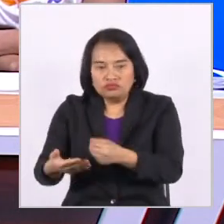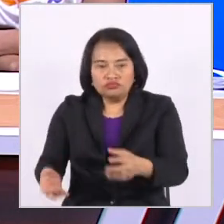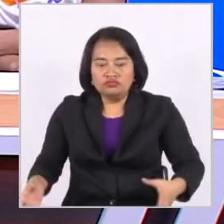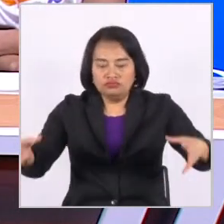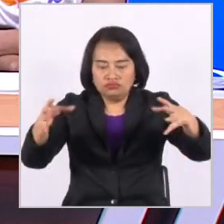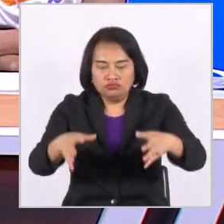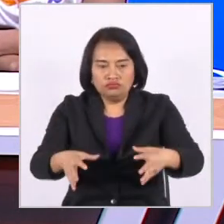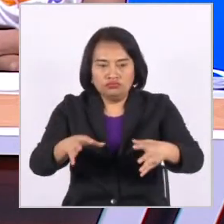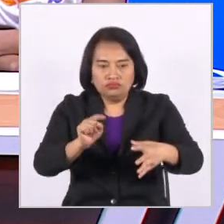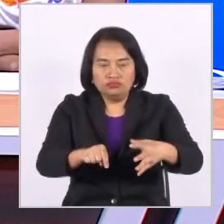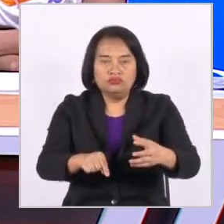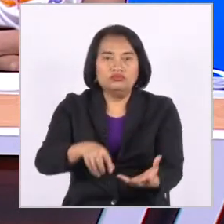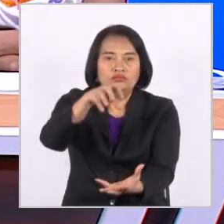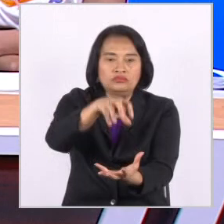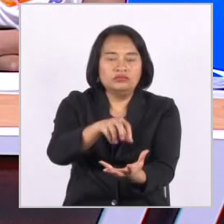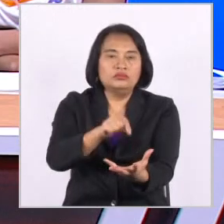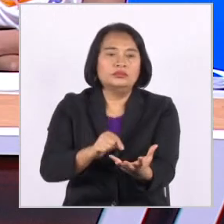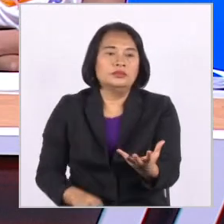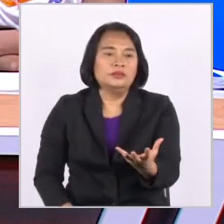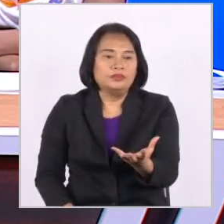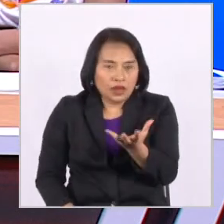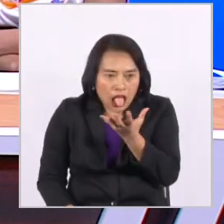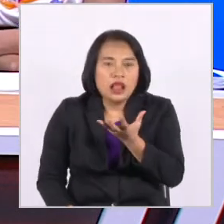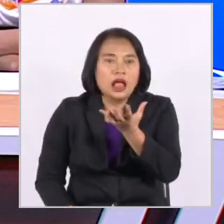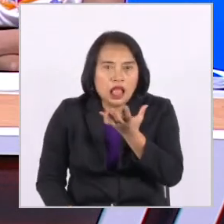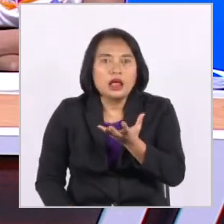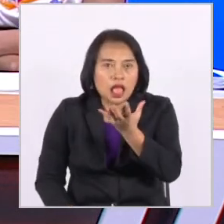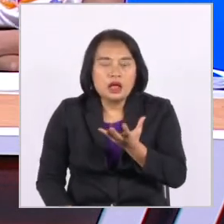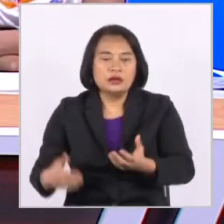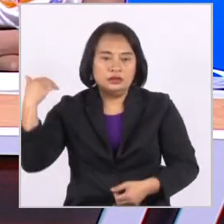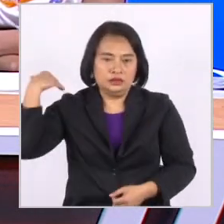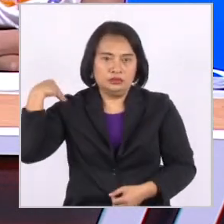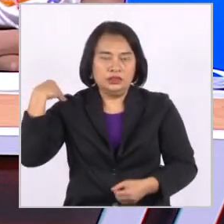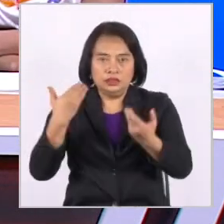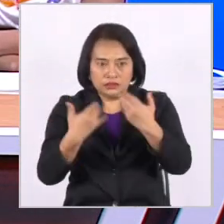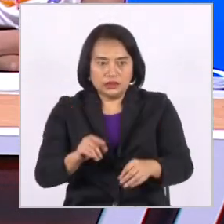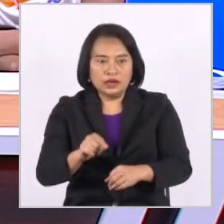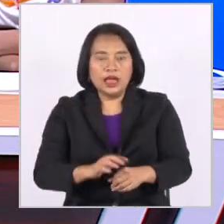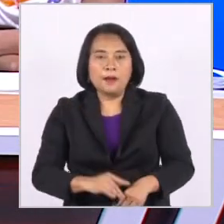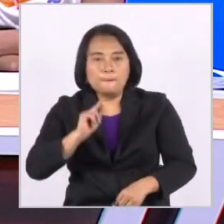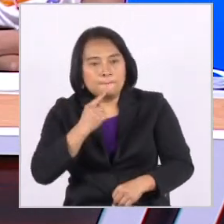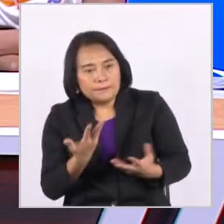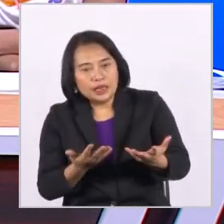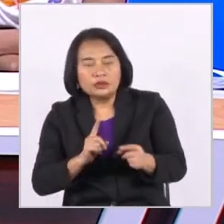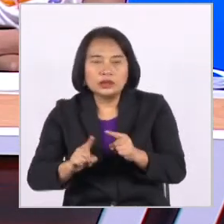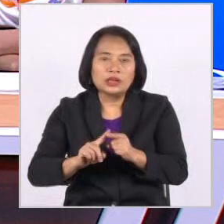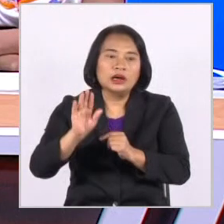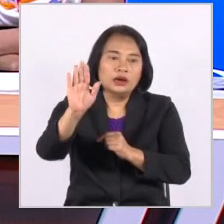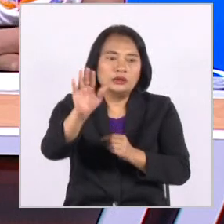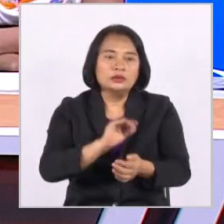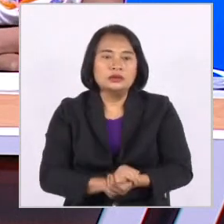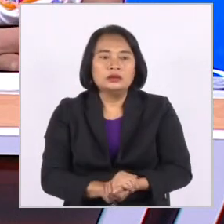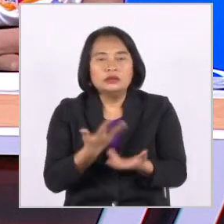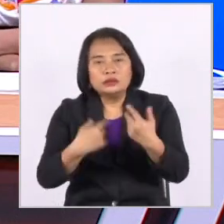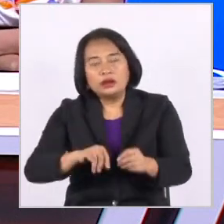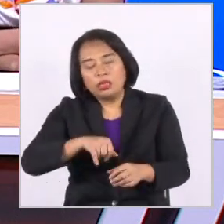ก้อนเท่านี้วางไว ้ มันก็มาเลียน้ำแข็งอยู่นั่นแหละจนกระทั่งมันเปรี้ยวปากเค็มปากมันไม่รู้ก็ไปนอน น ่